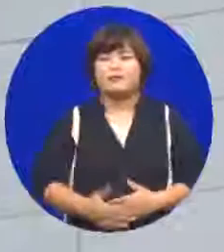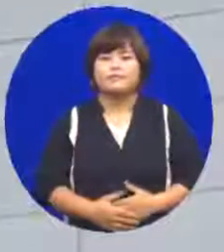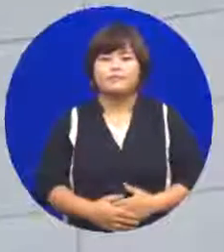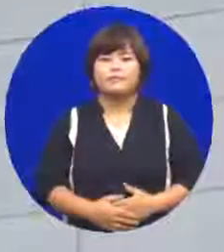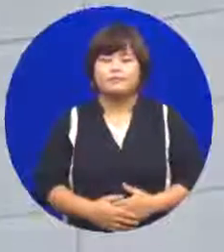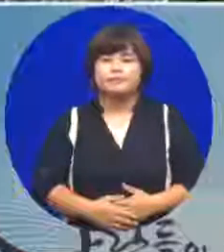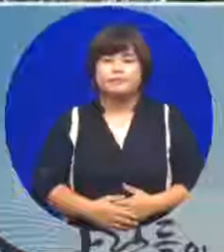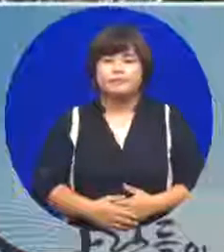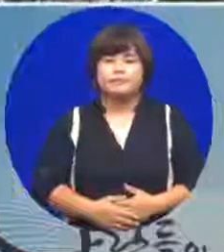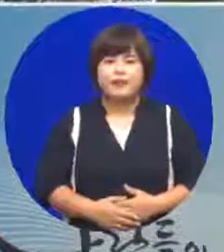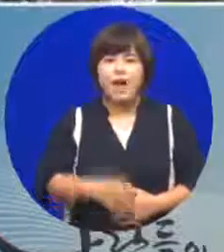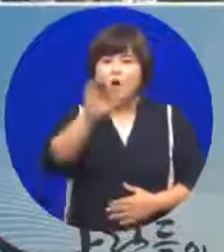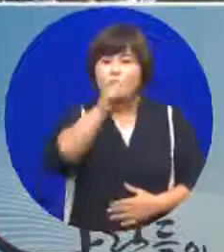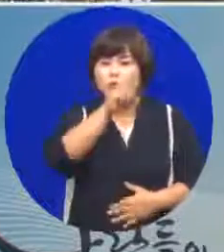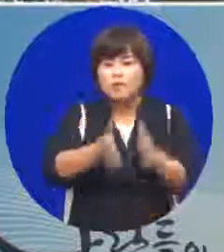됐습니다.